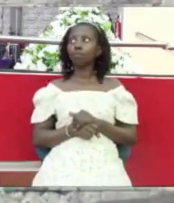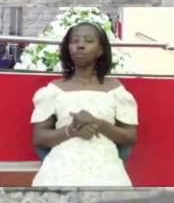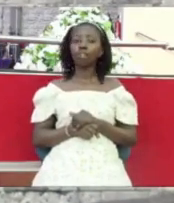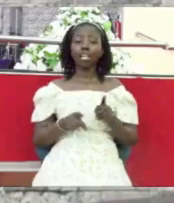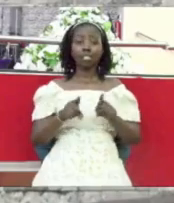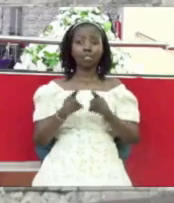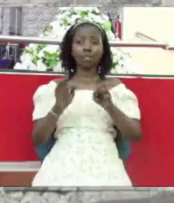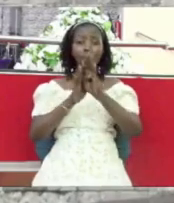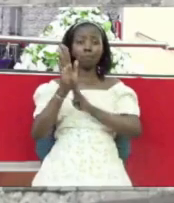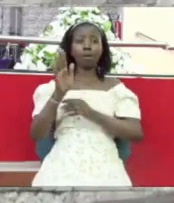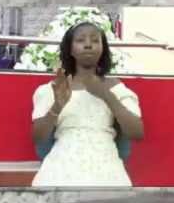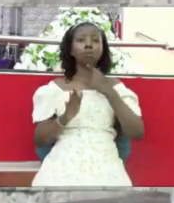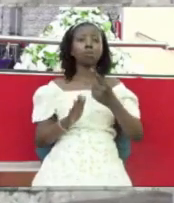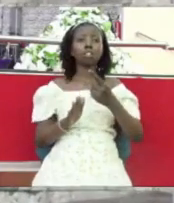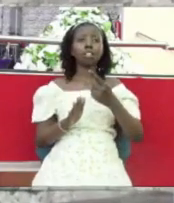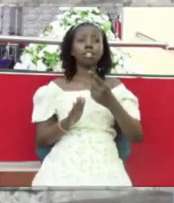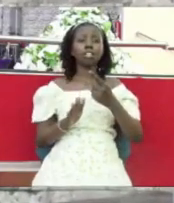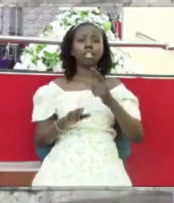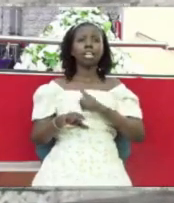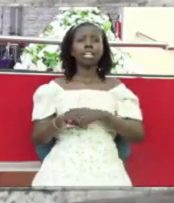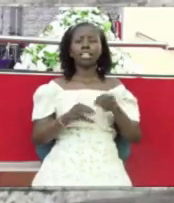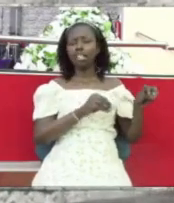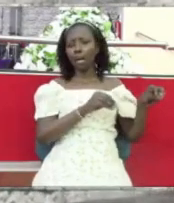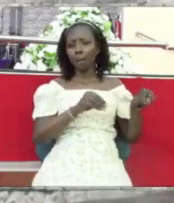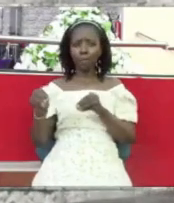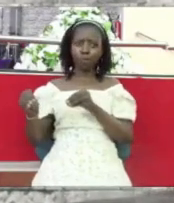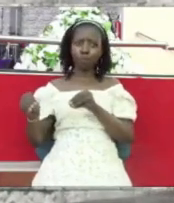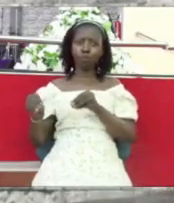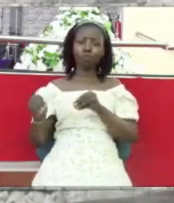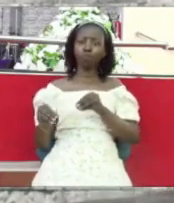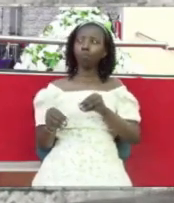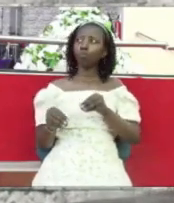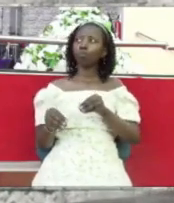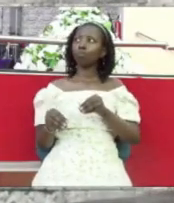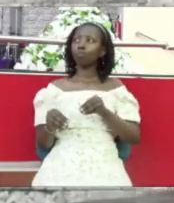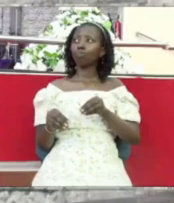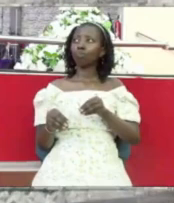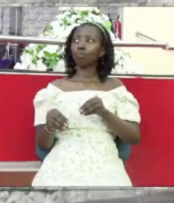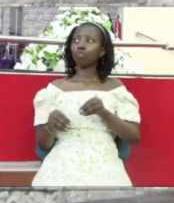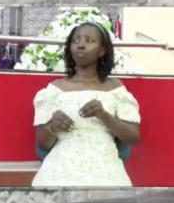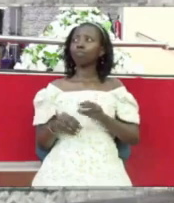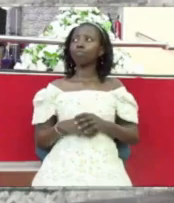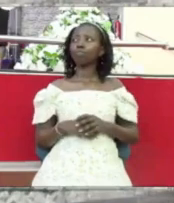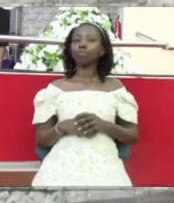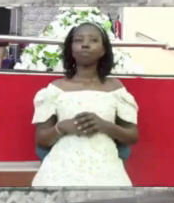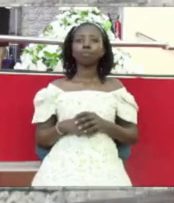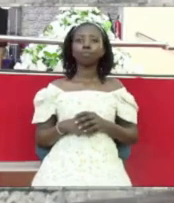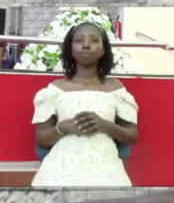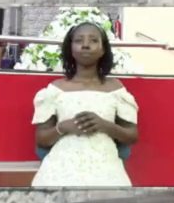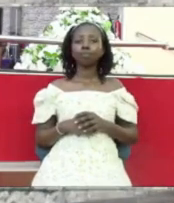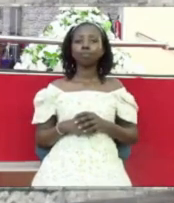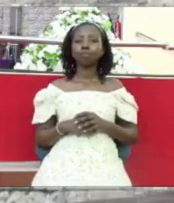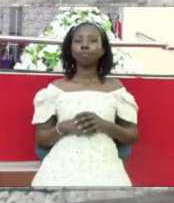scripture would record that when they were fleeing or when they were being evacuated. Na maandiko yanasema wakati walikuwa wanaokolewa na watolewa